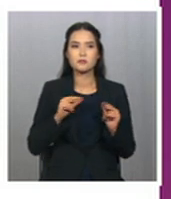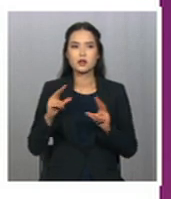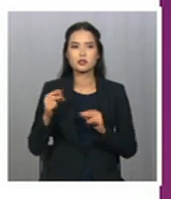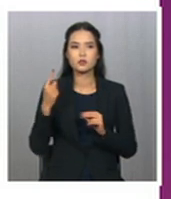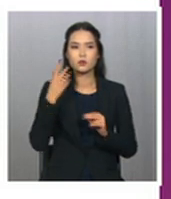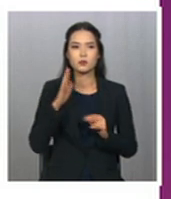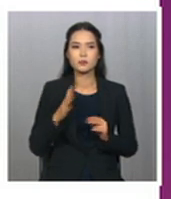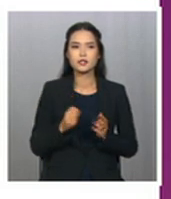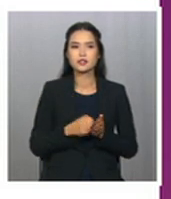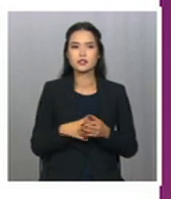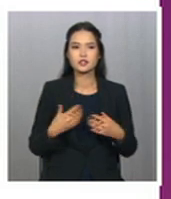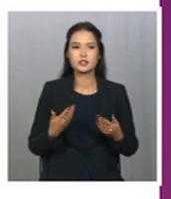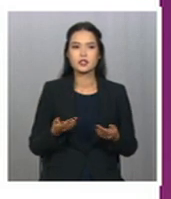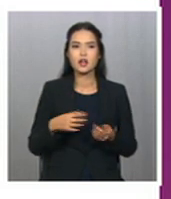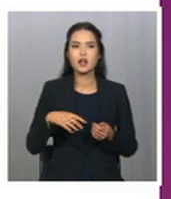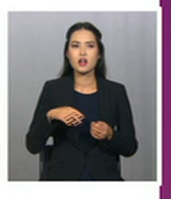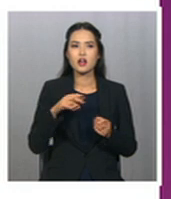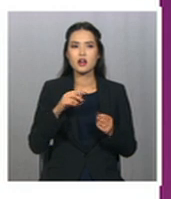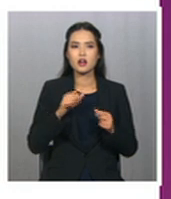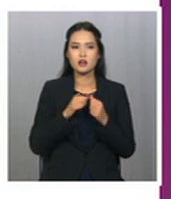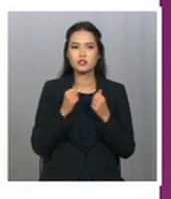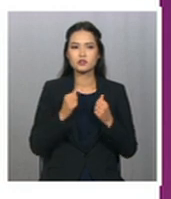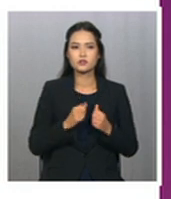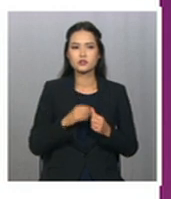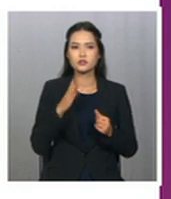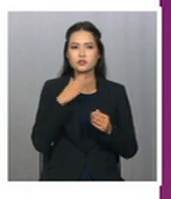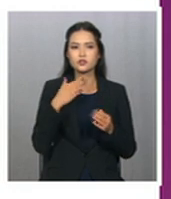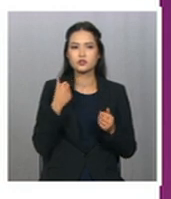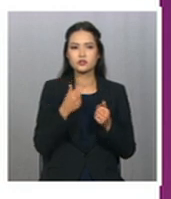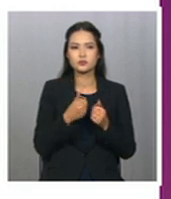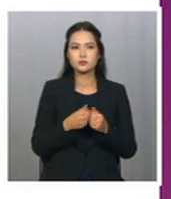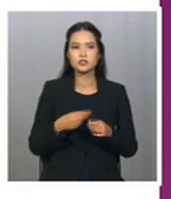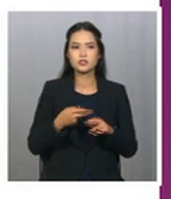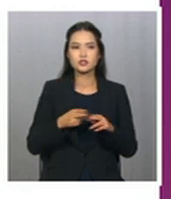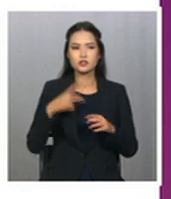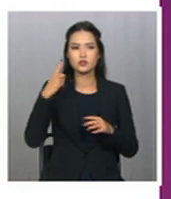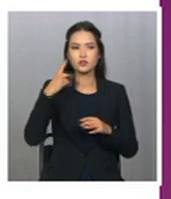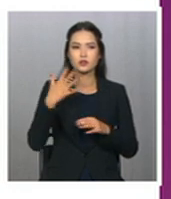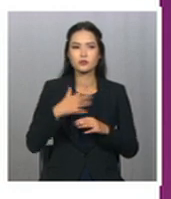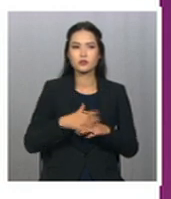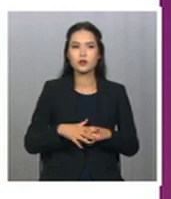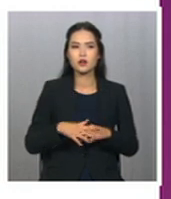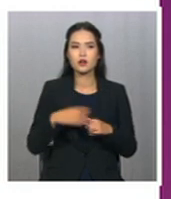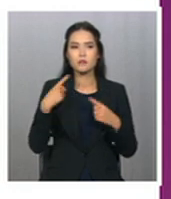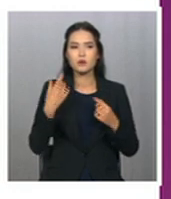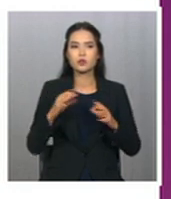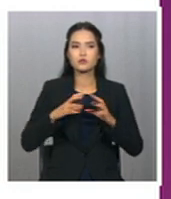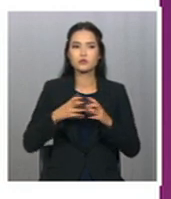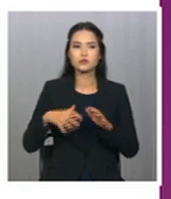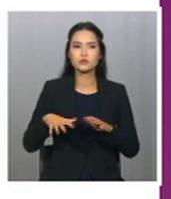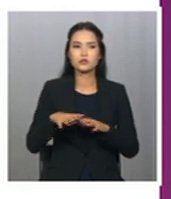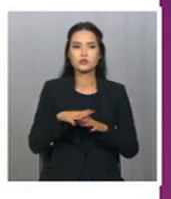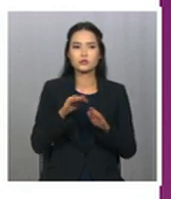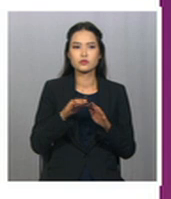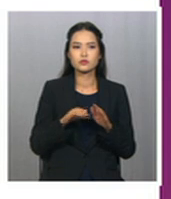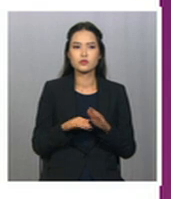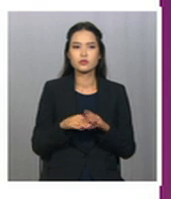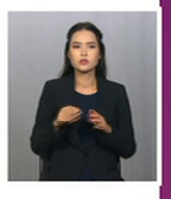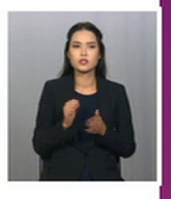несі? Ғашықтық, сүйіспеншілік деген ұғымның мал мен дүниеден төмен болатыны